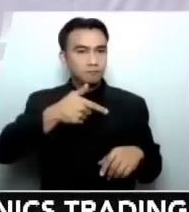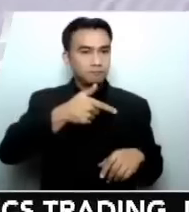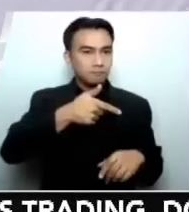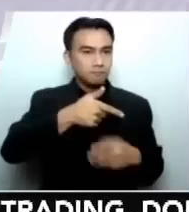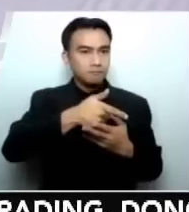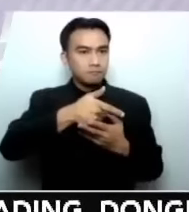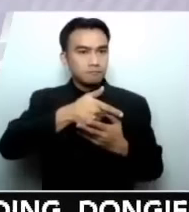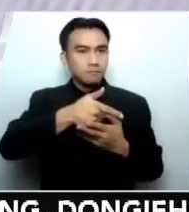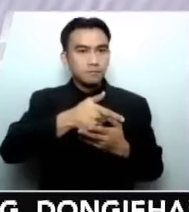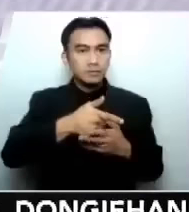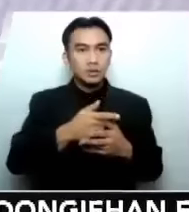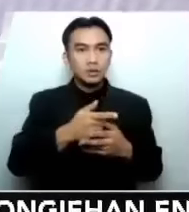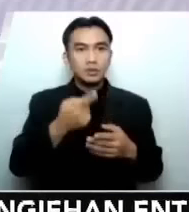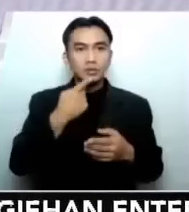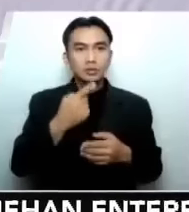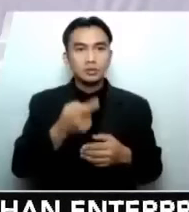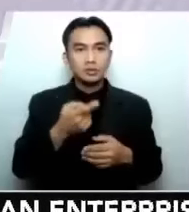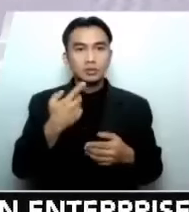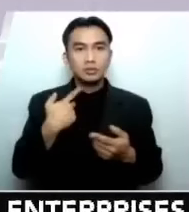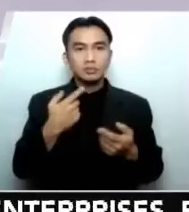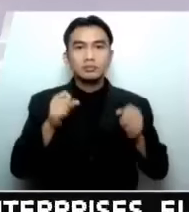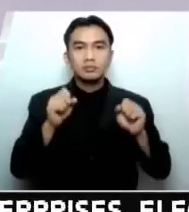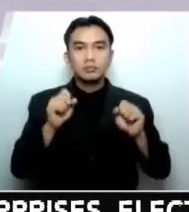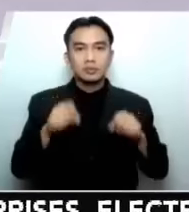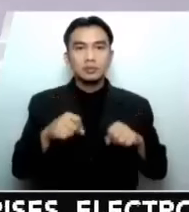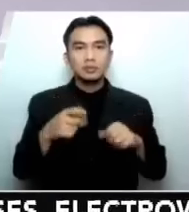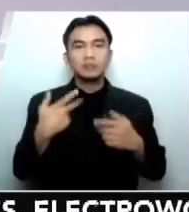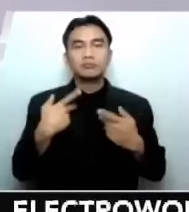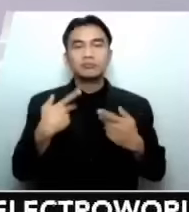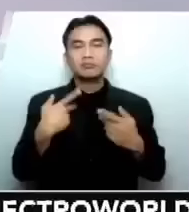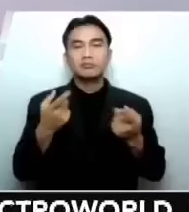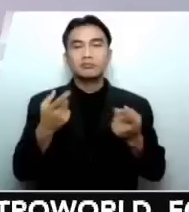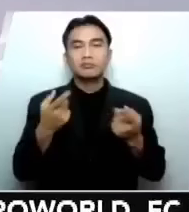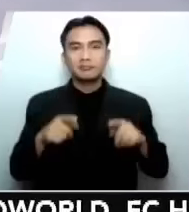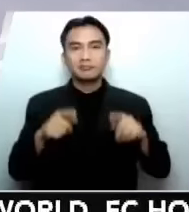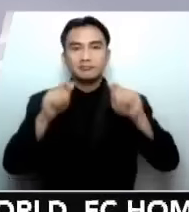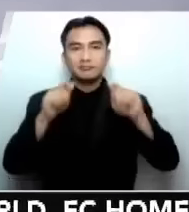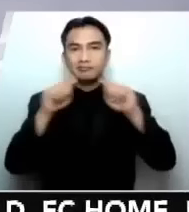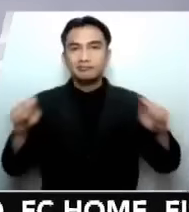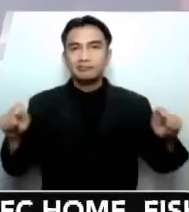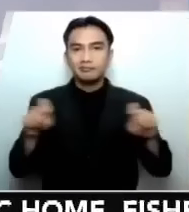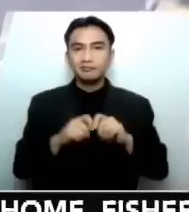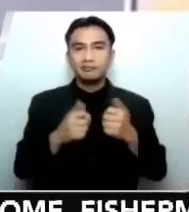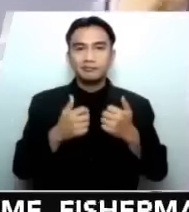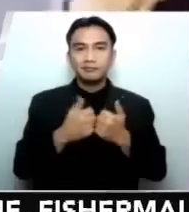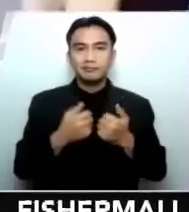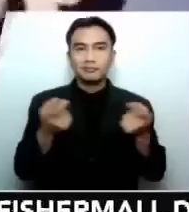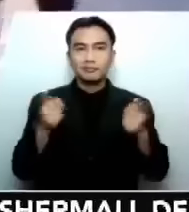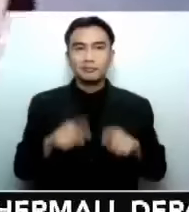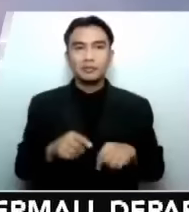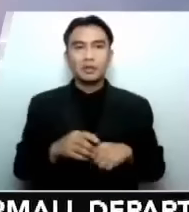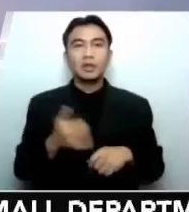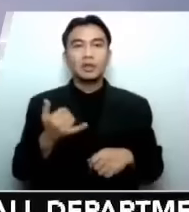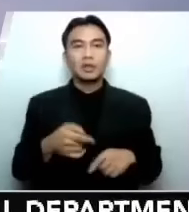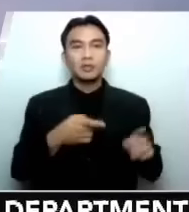sa imbestigasyon na posibleng love triangle ang motibo sa krimen. Nagpapagaling sa ospital ang biktima.